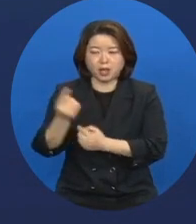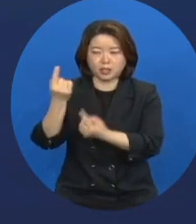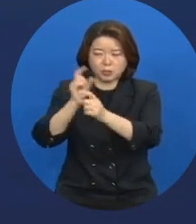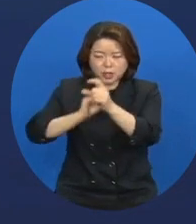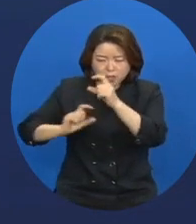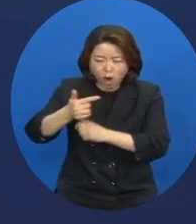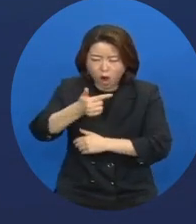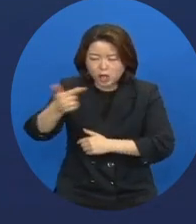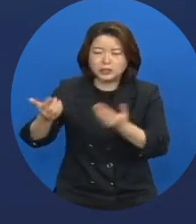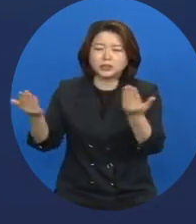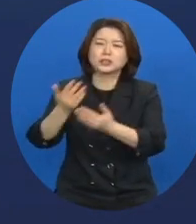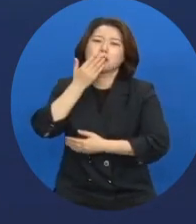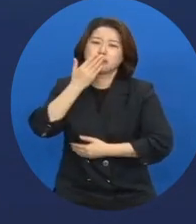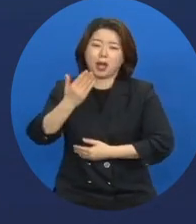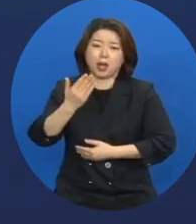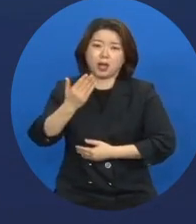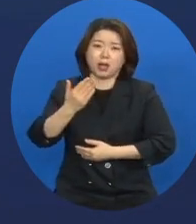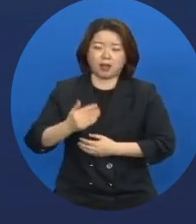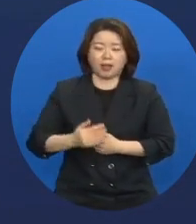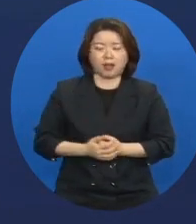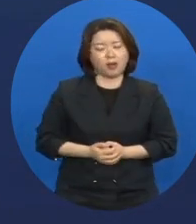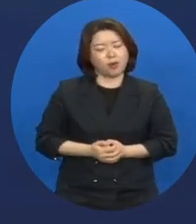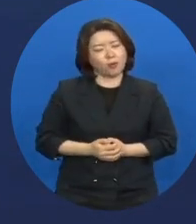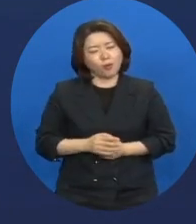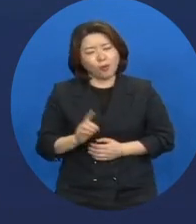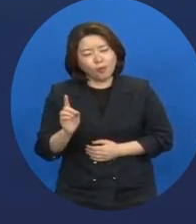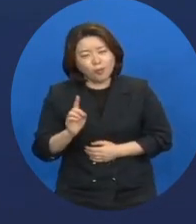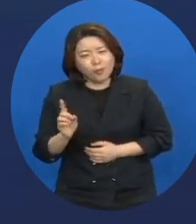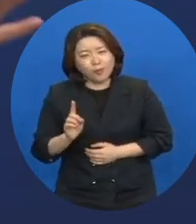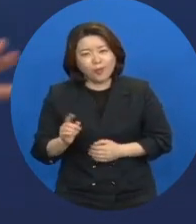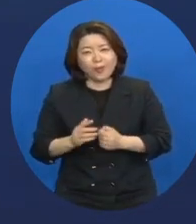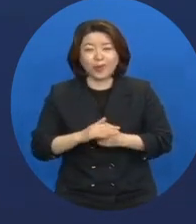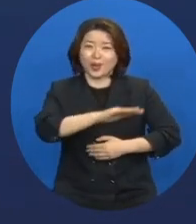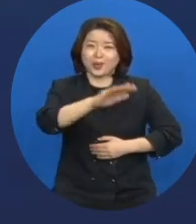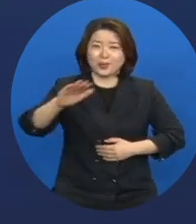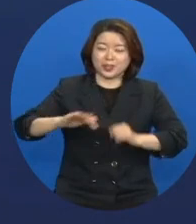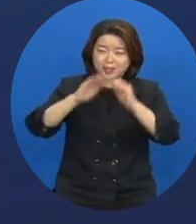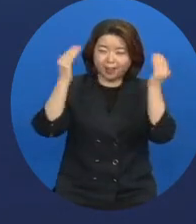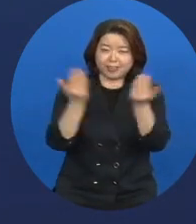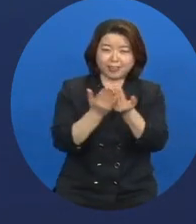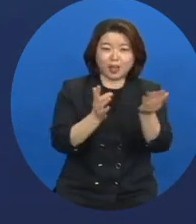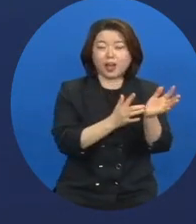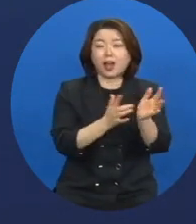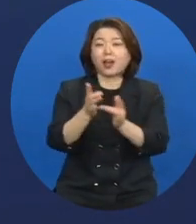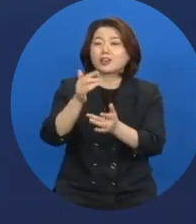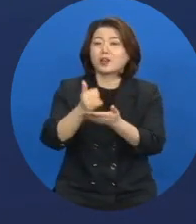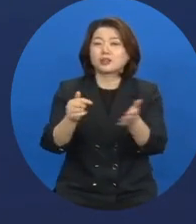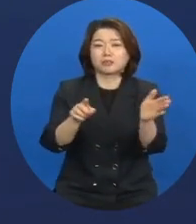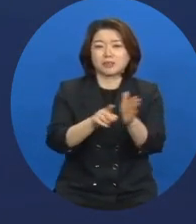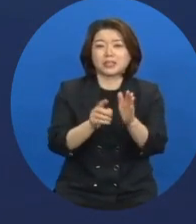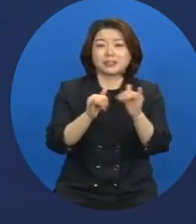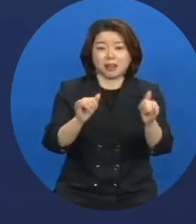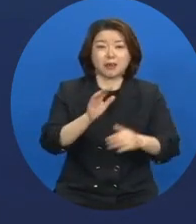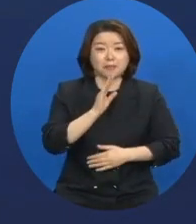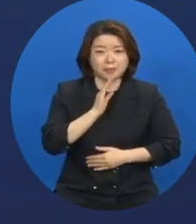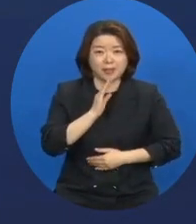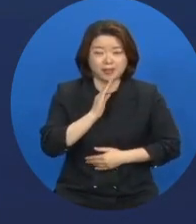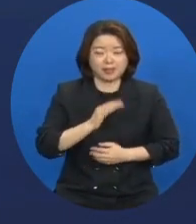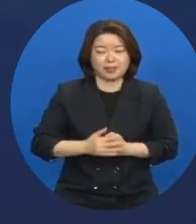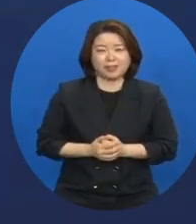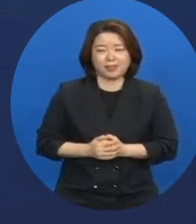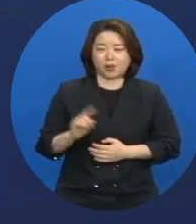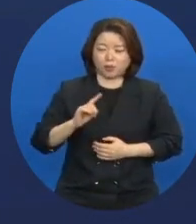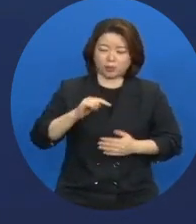하리니. 아니 세상에 우리가 다 예수님을 믿는 사람인데 어떻게 우리